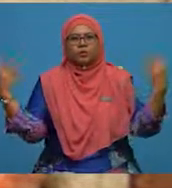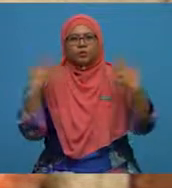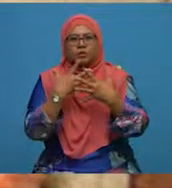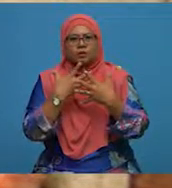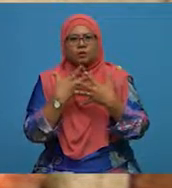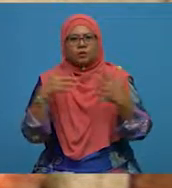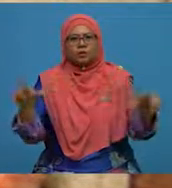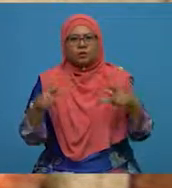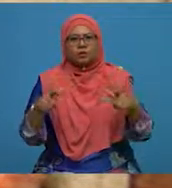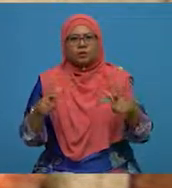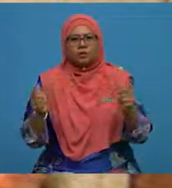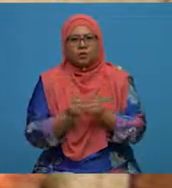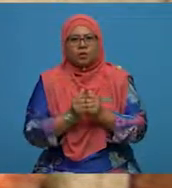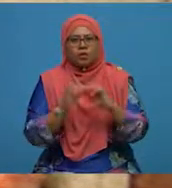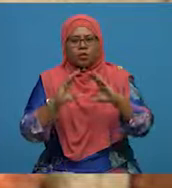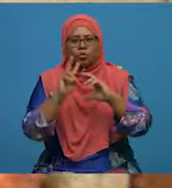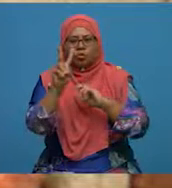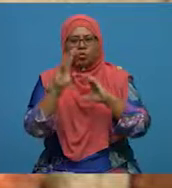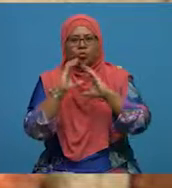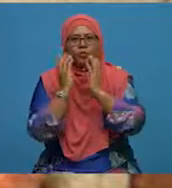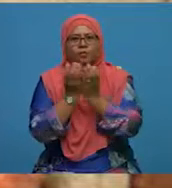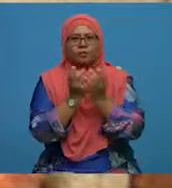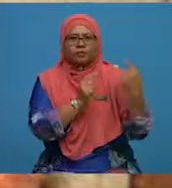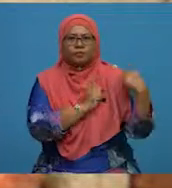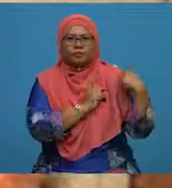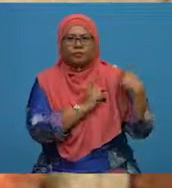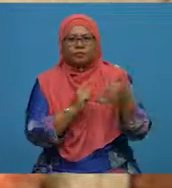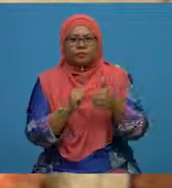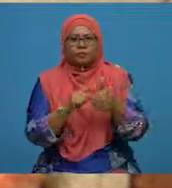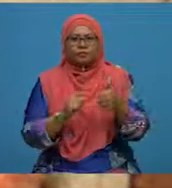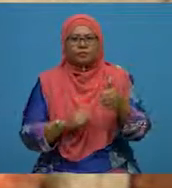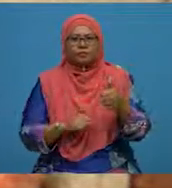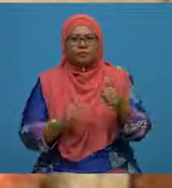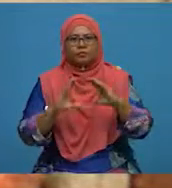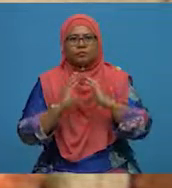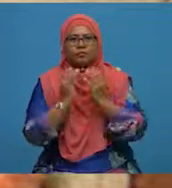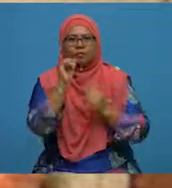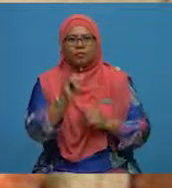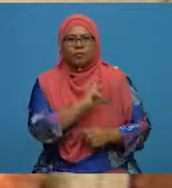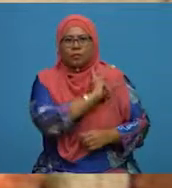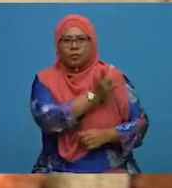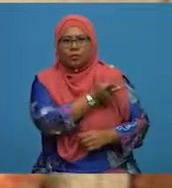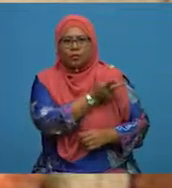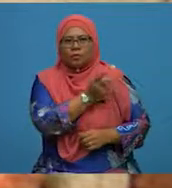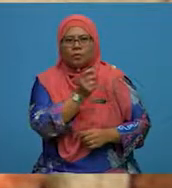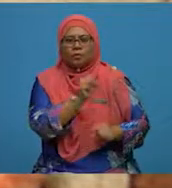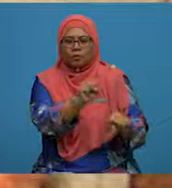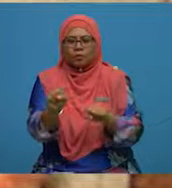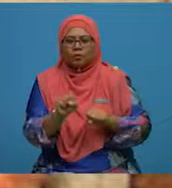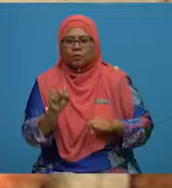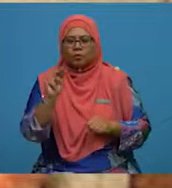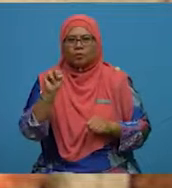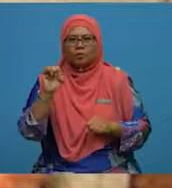melalui dua kumpulan tentera, iaitu kumpulan yang menguasai Sungai Nil